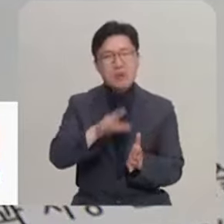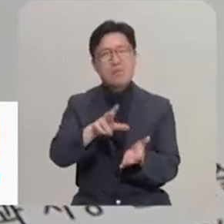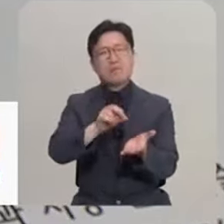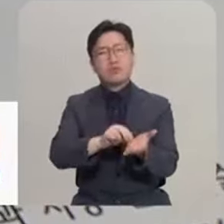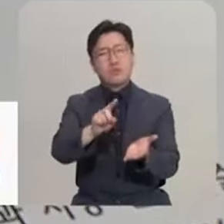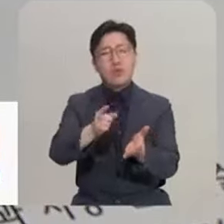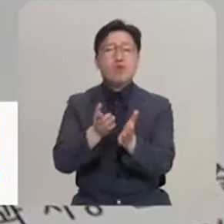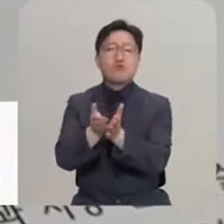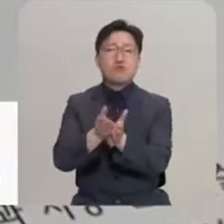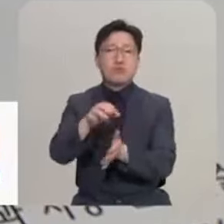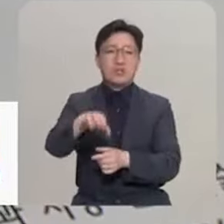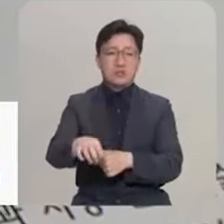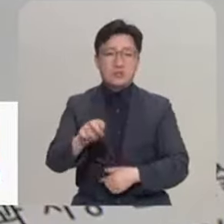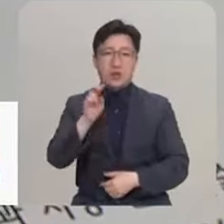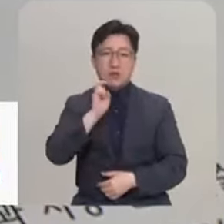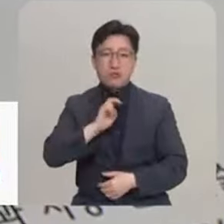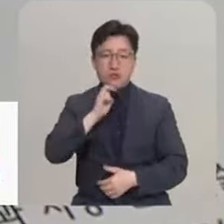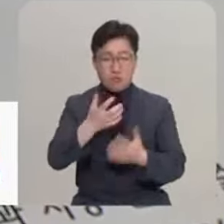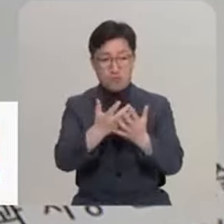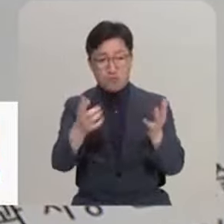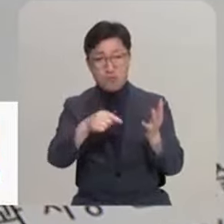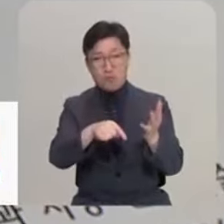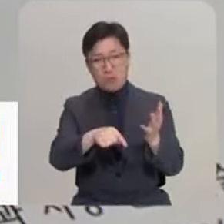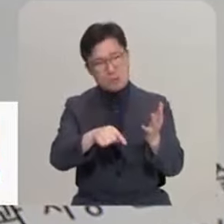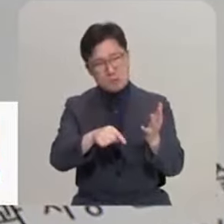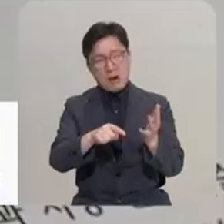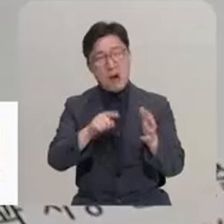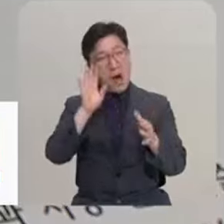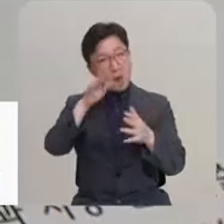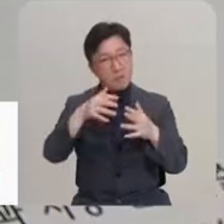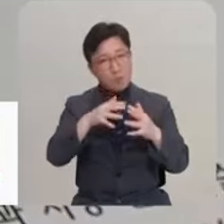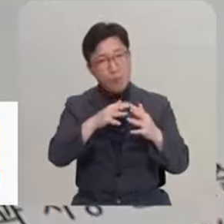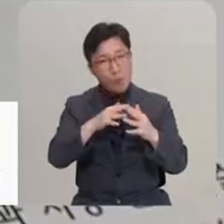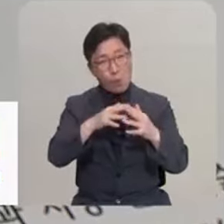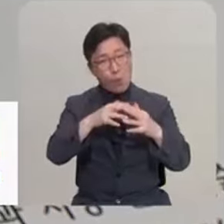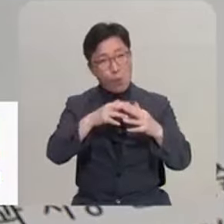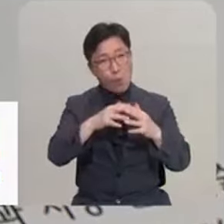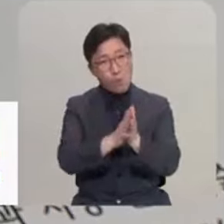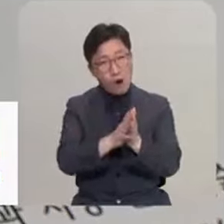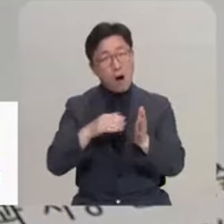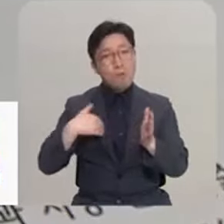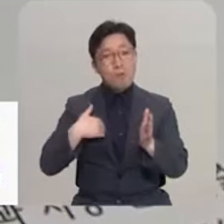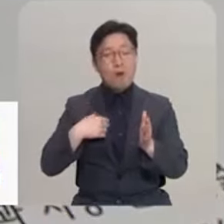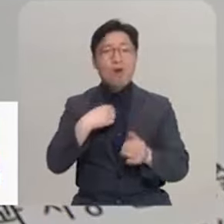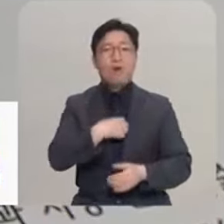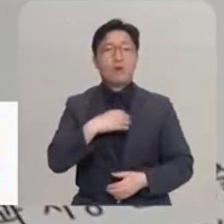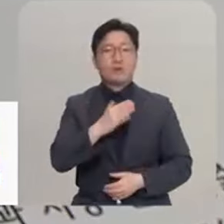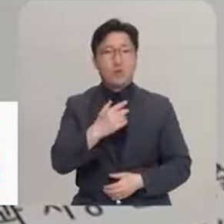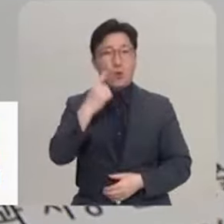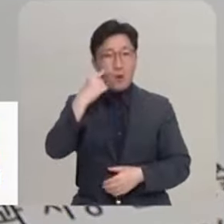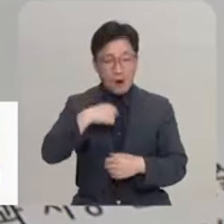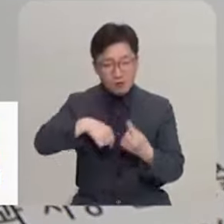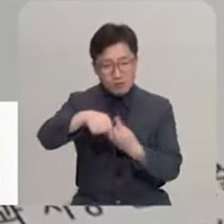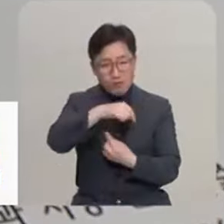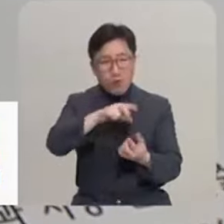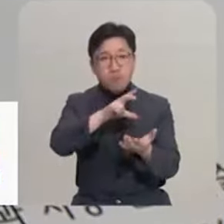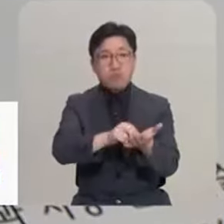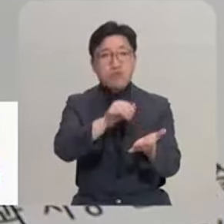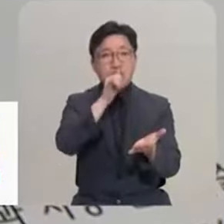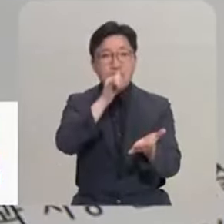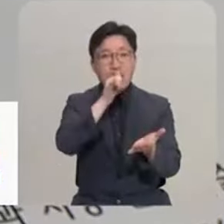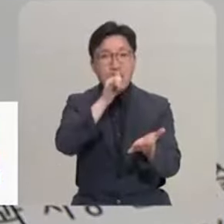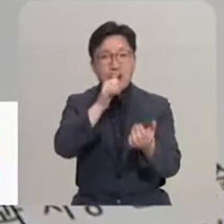섰습니다 군산시 의회가 예산 낭비를 지적하면서 흔들기에 나선 건데요 사실상 폐지 수순에 들어간 거